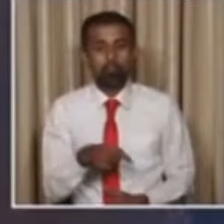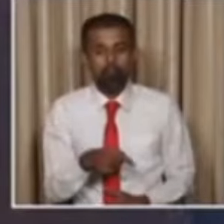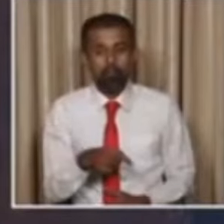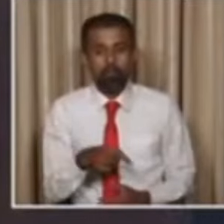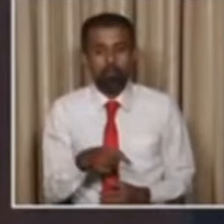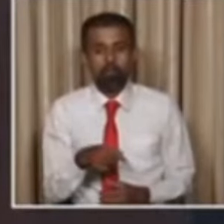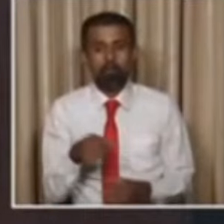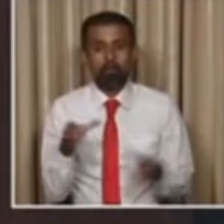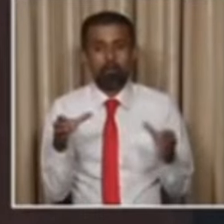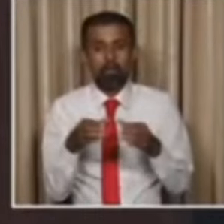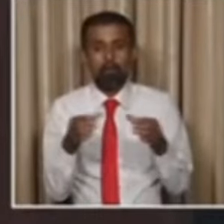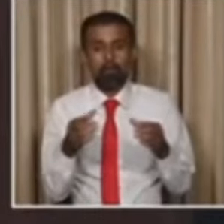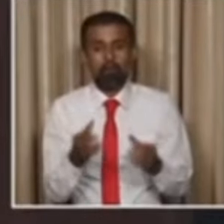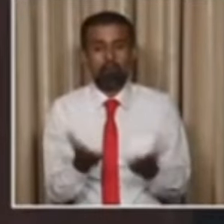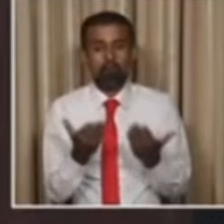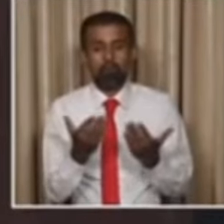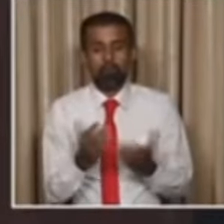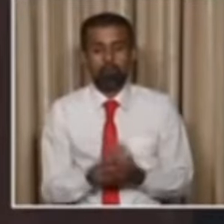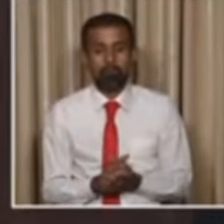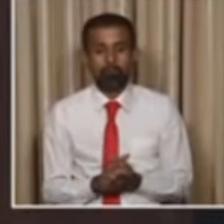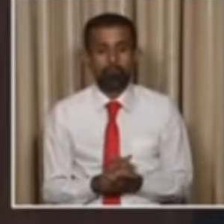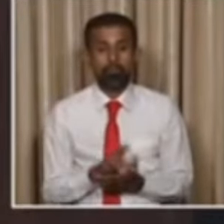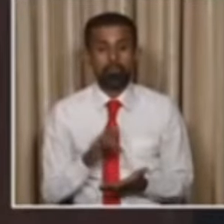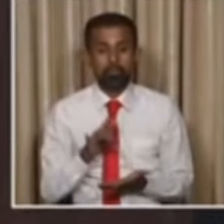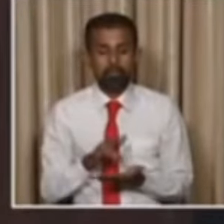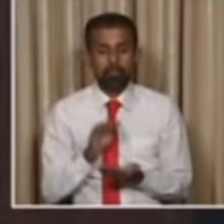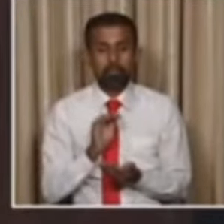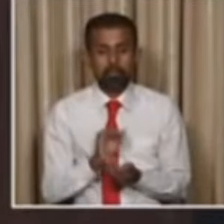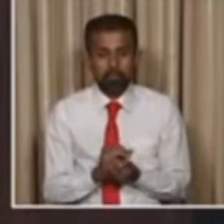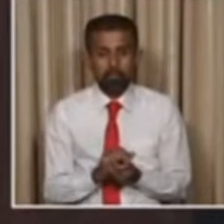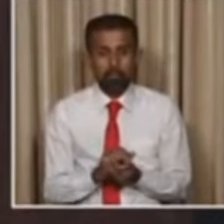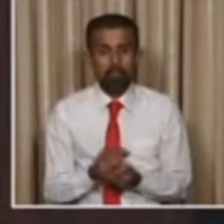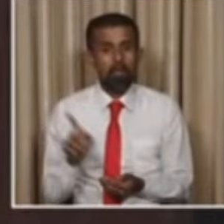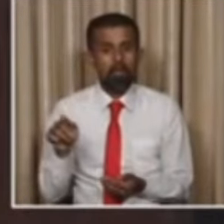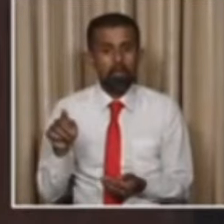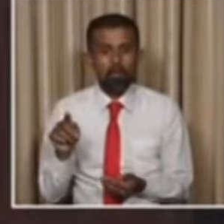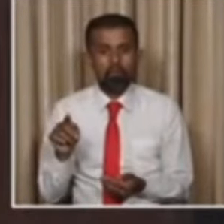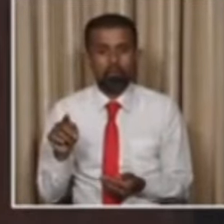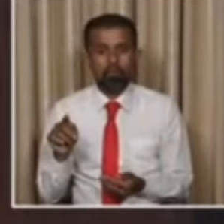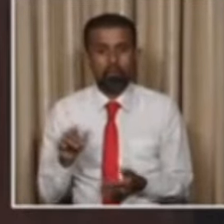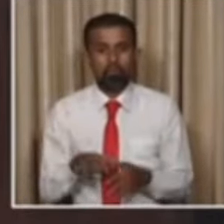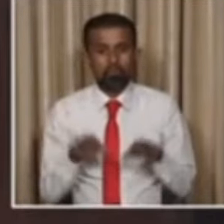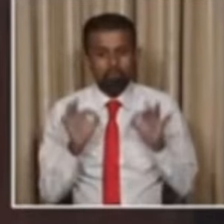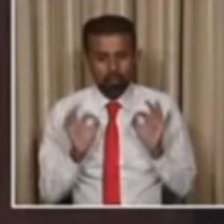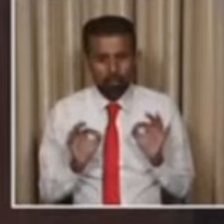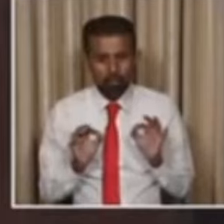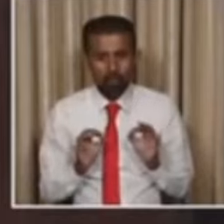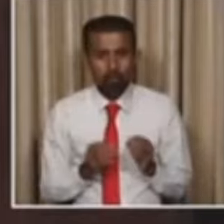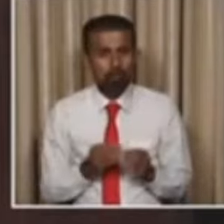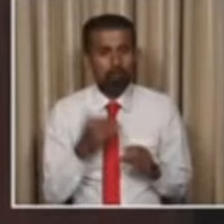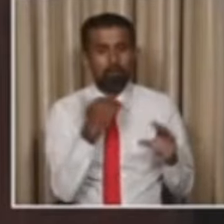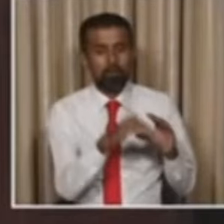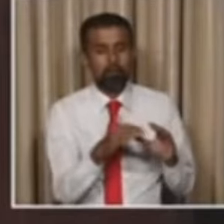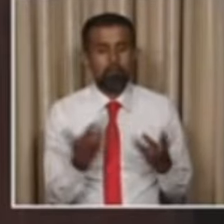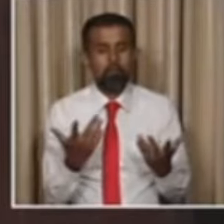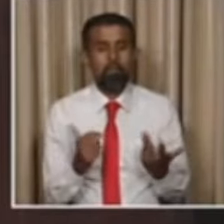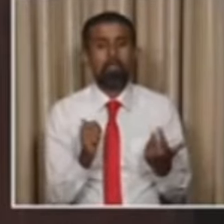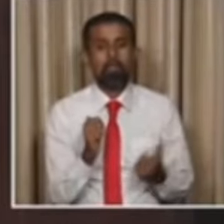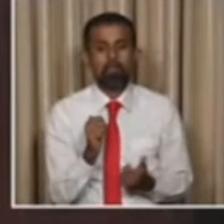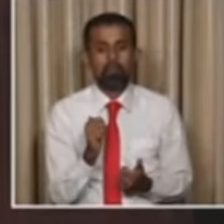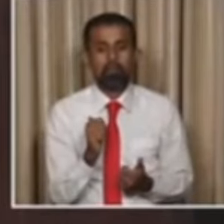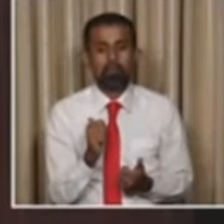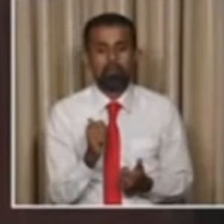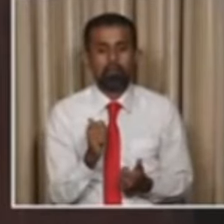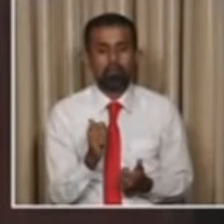අහවල් කට්ටියකින් ක්‍රියාත්මක කරන. එතකොට මේ අය ඉන්න තැන් ටික මේ අය කවුද කියන එක හරියාකාරව මේ තැන්වලට යවන්න බැරි වෙන්නේ ඇයි? එතකොට එතුමාගේ